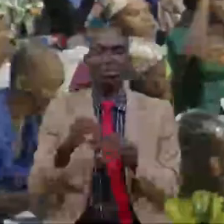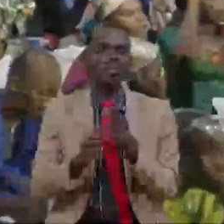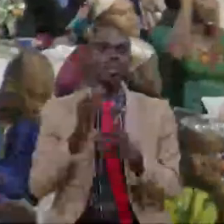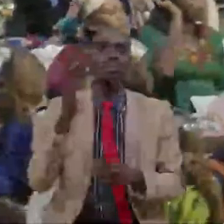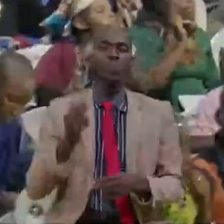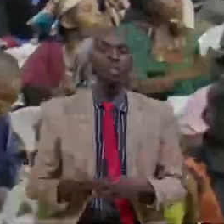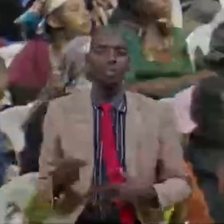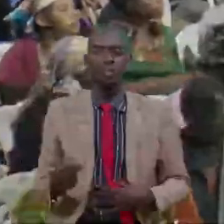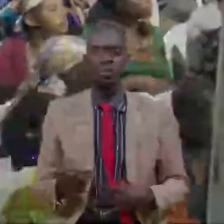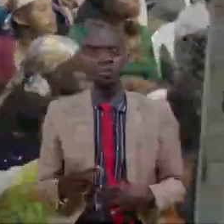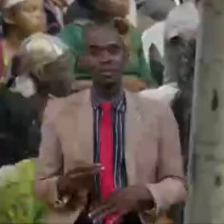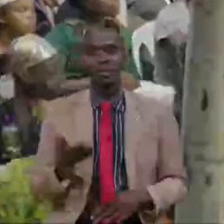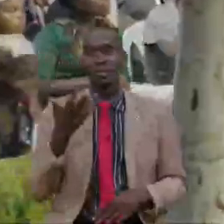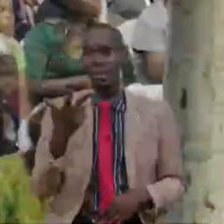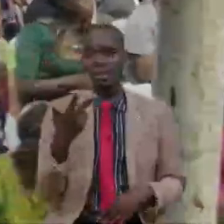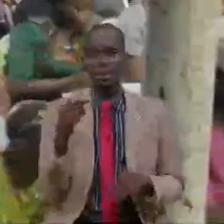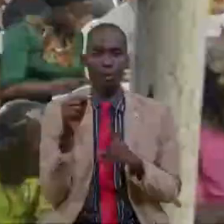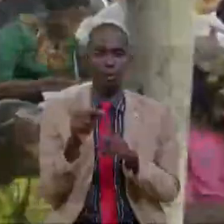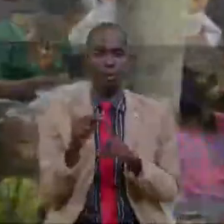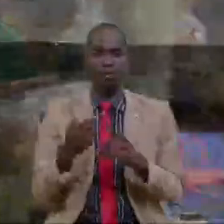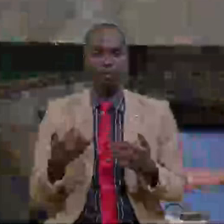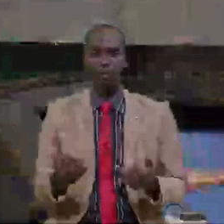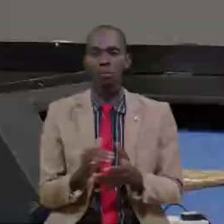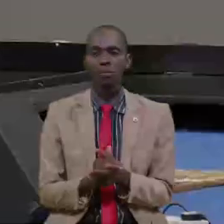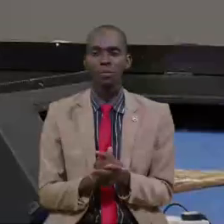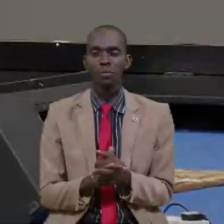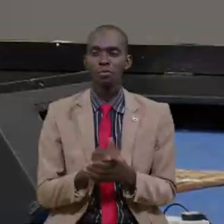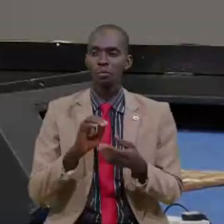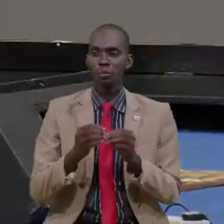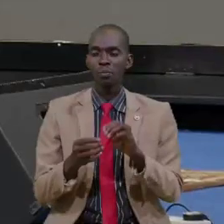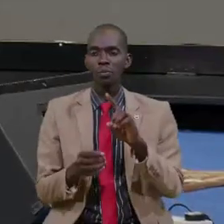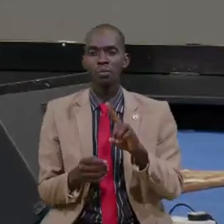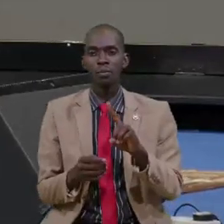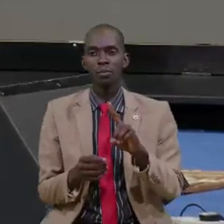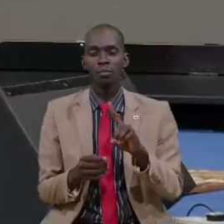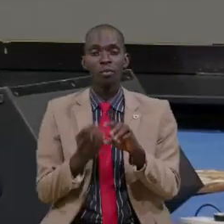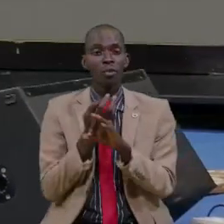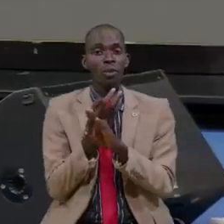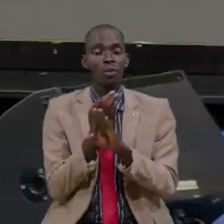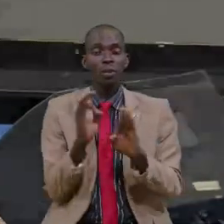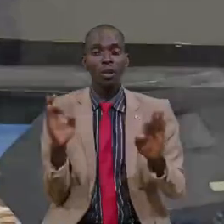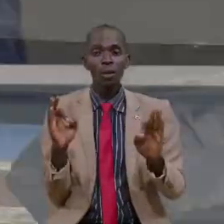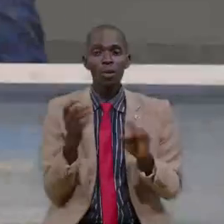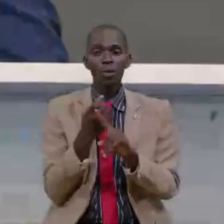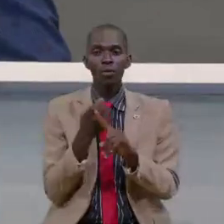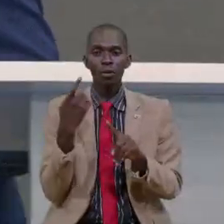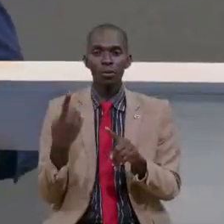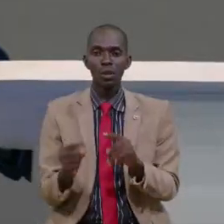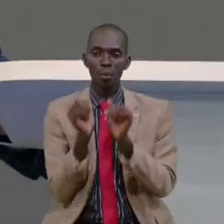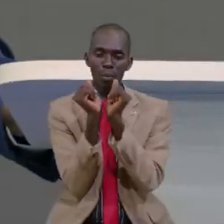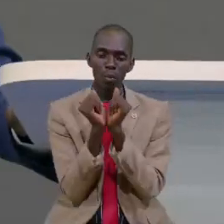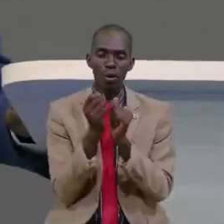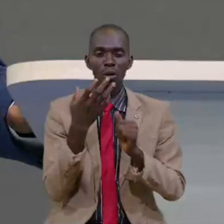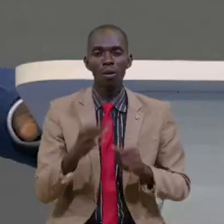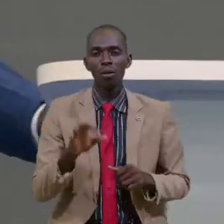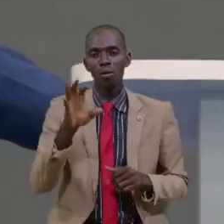de Jésus. Il y a trois points à considérer. Premièrement, la libération de la servitude,